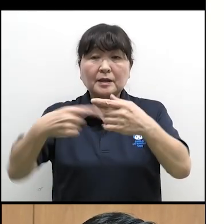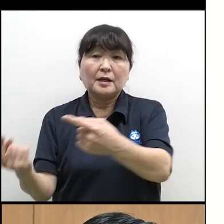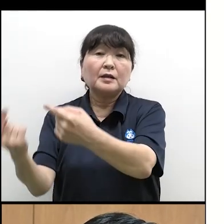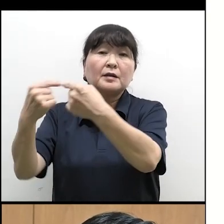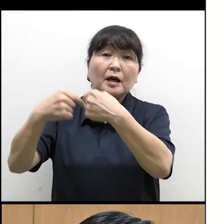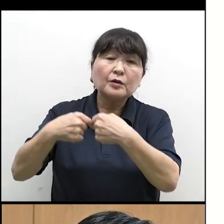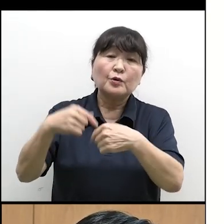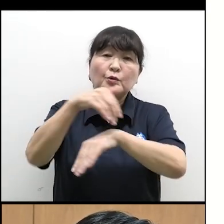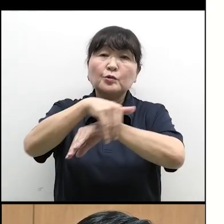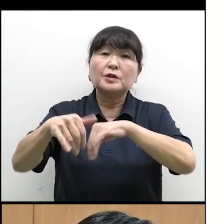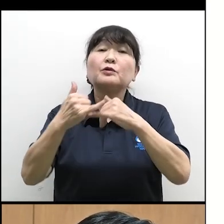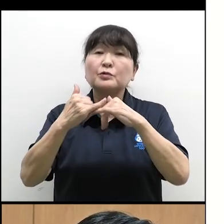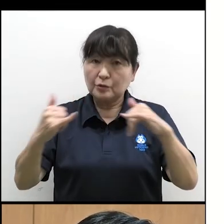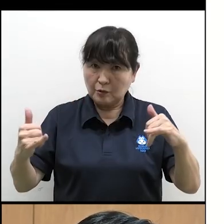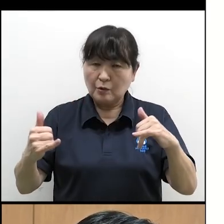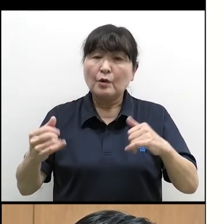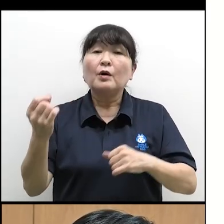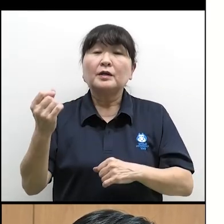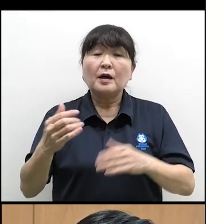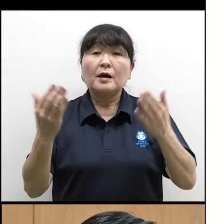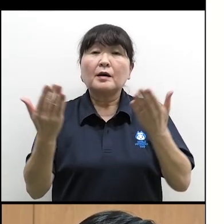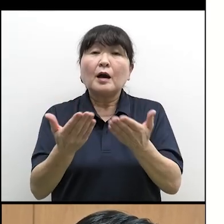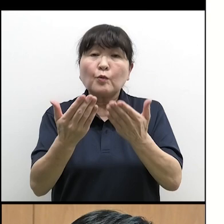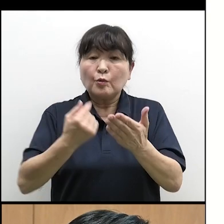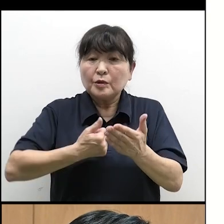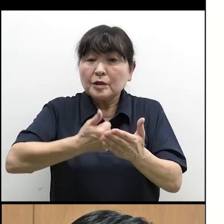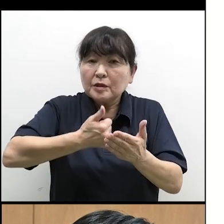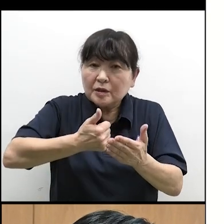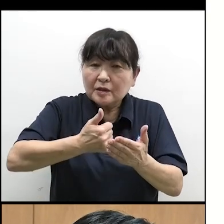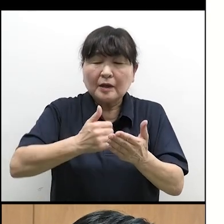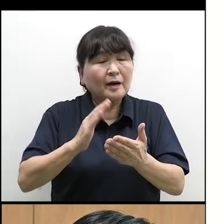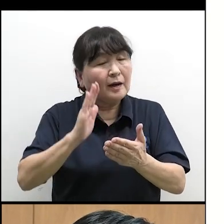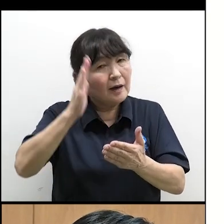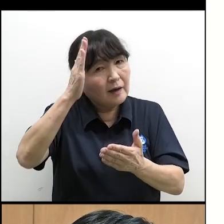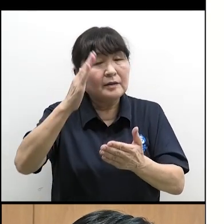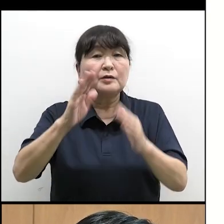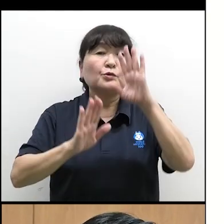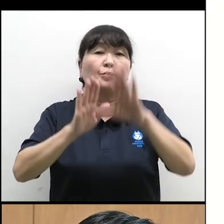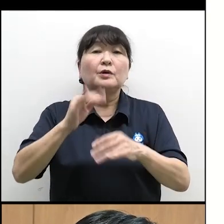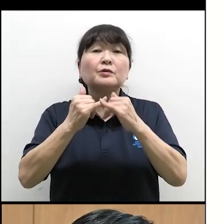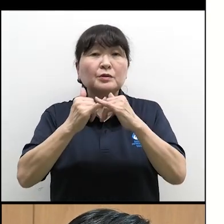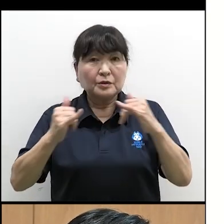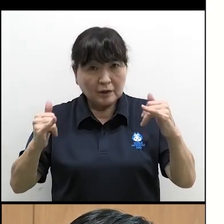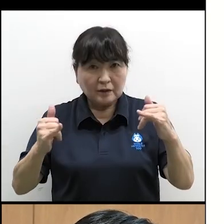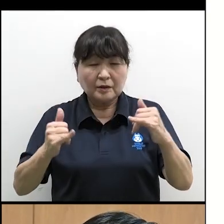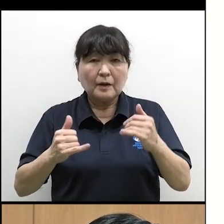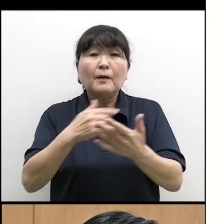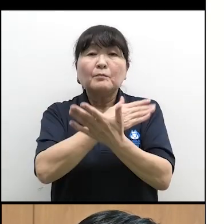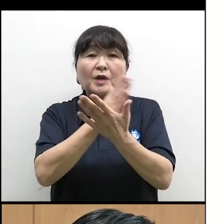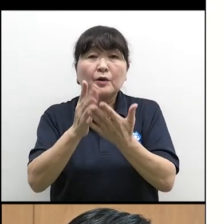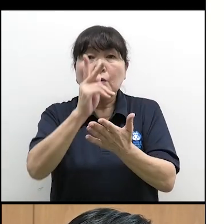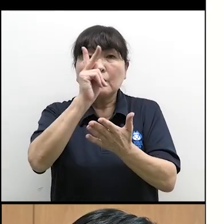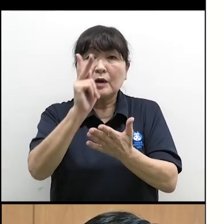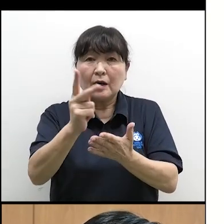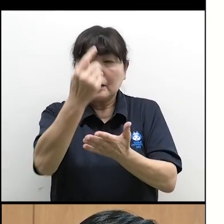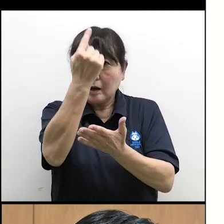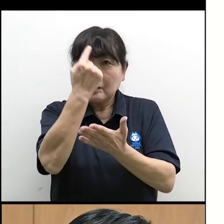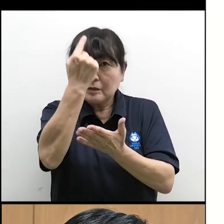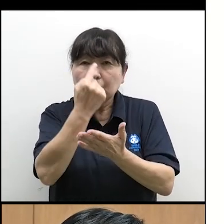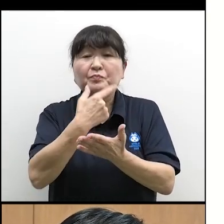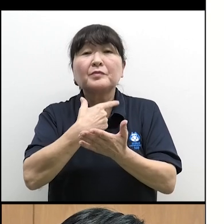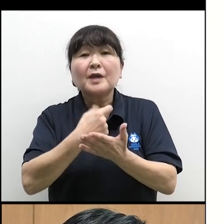状態であるもしくは不登校傾向が見られる方、学びの多様化学校で学びたいという意思がある生徒を募集します